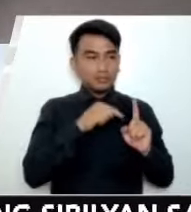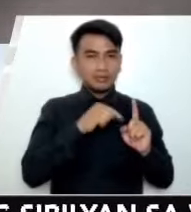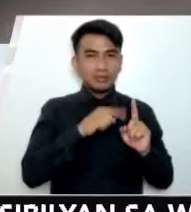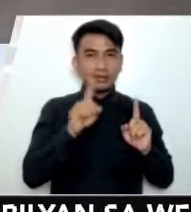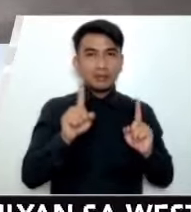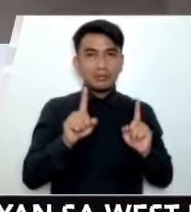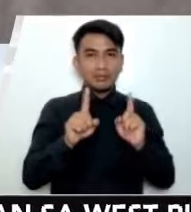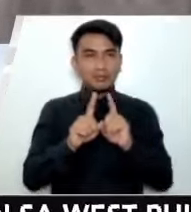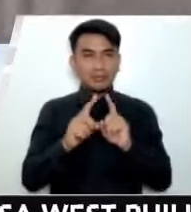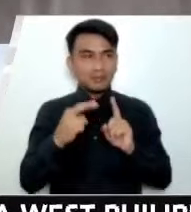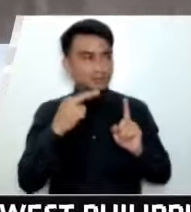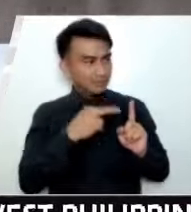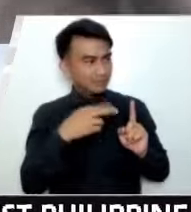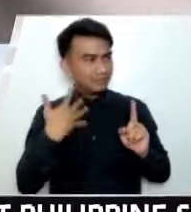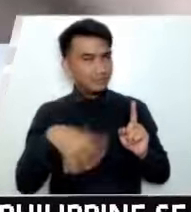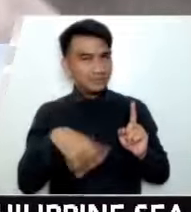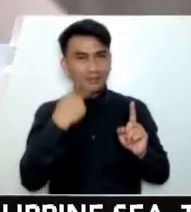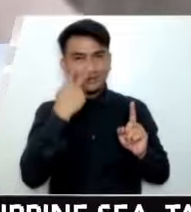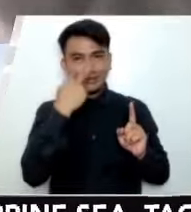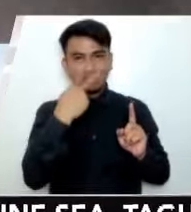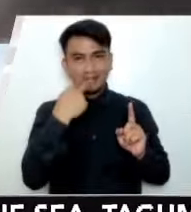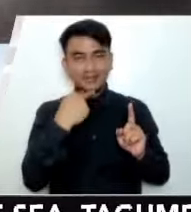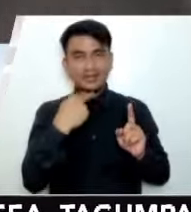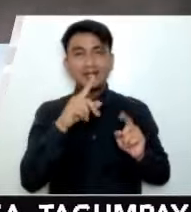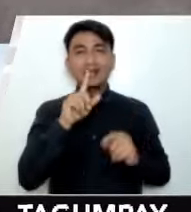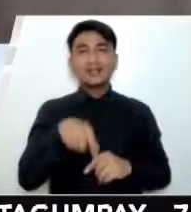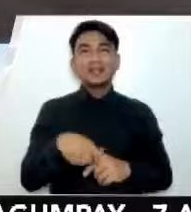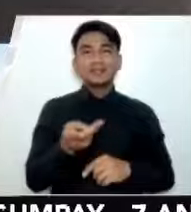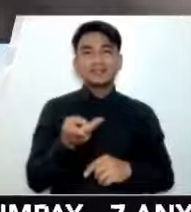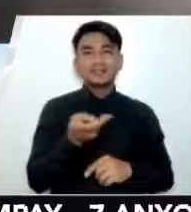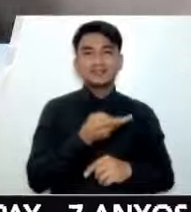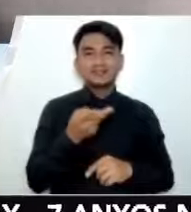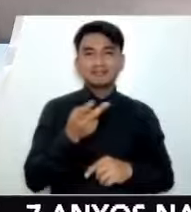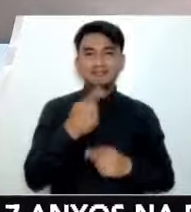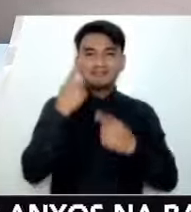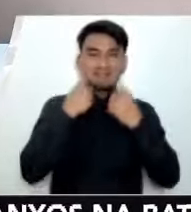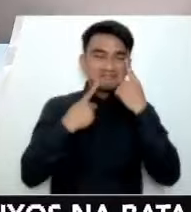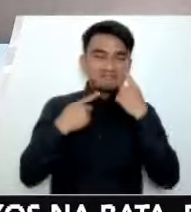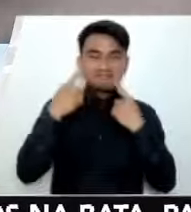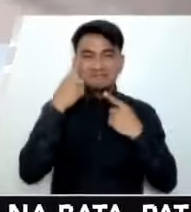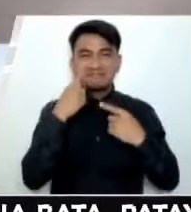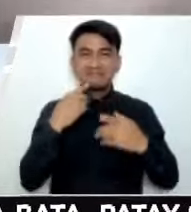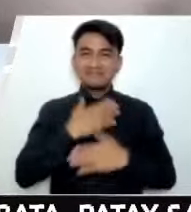anak. Kaya pareho na lang silang nag-iyakan.